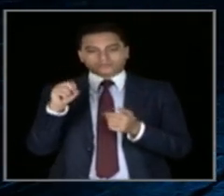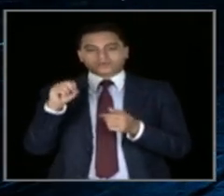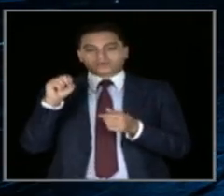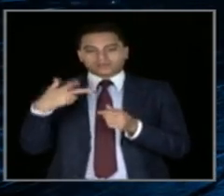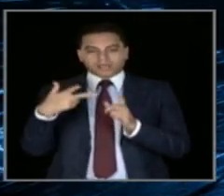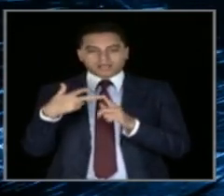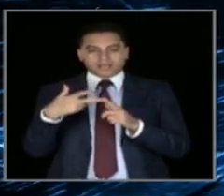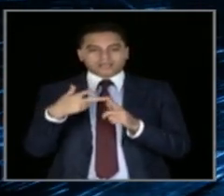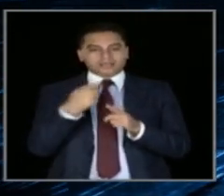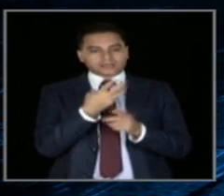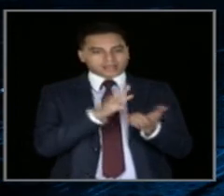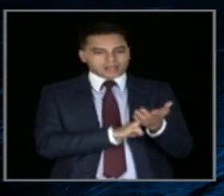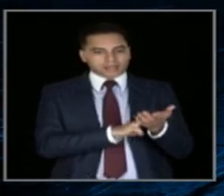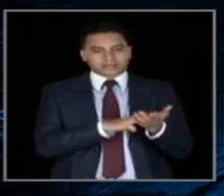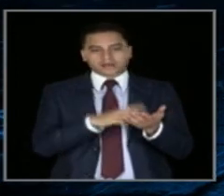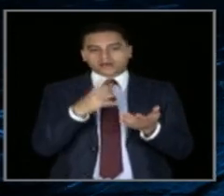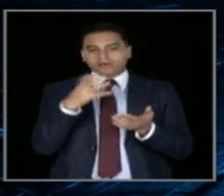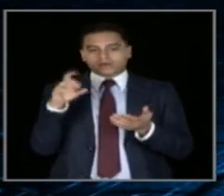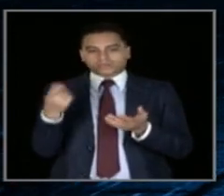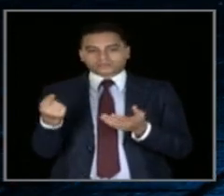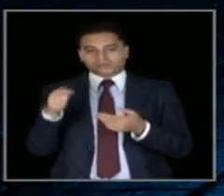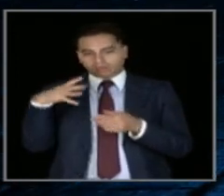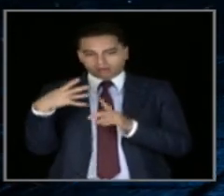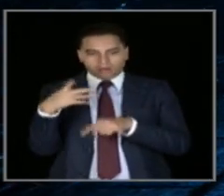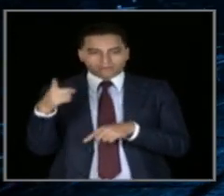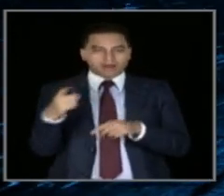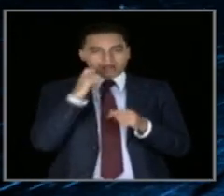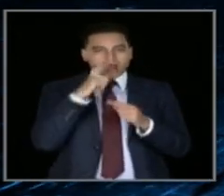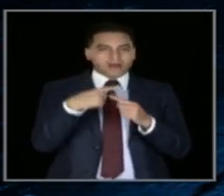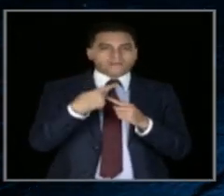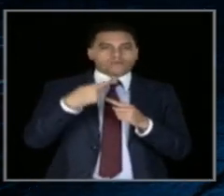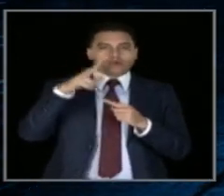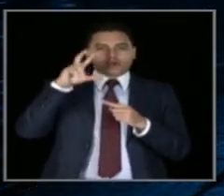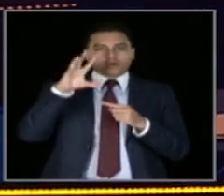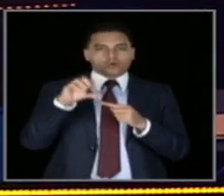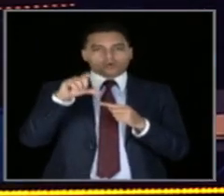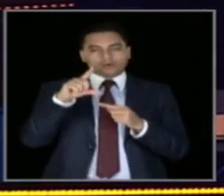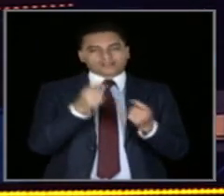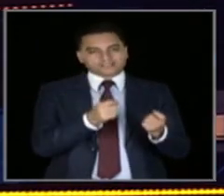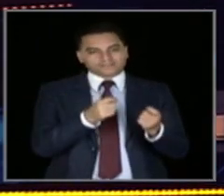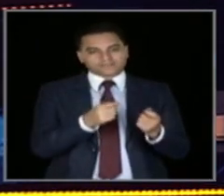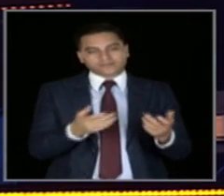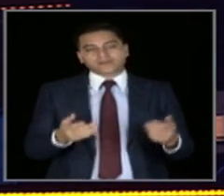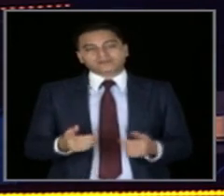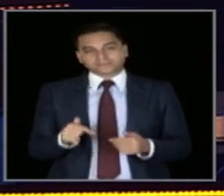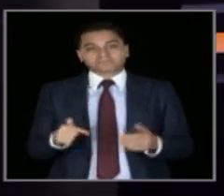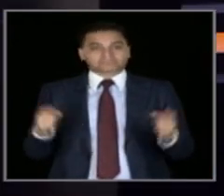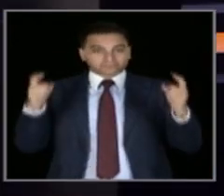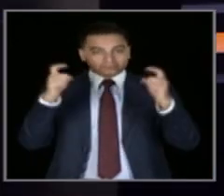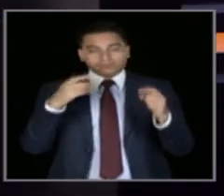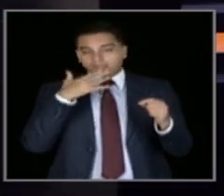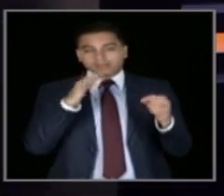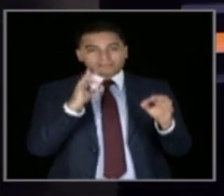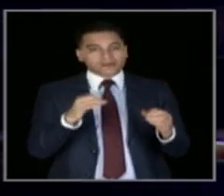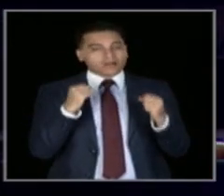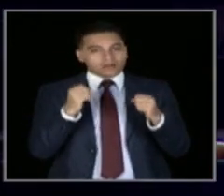نقاط، أبو الهول في المركز الرابع مفيش نقاط. مباراة جميلة وقوية،